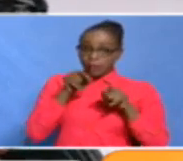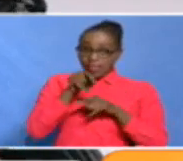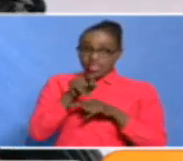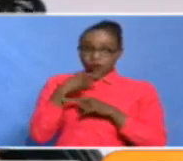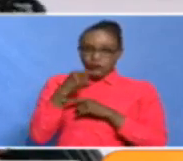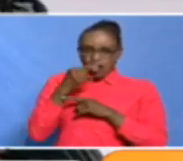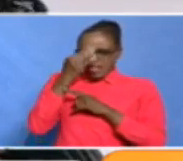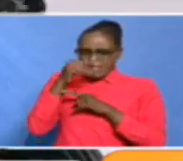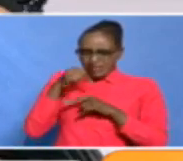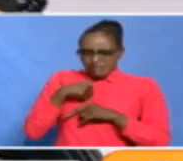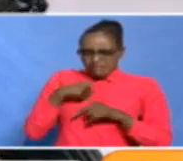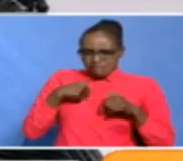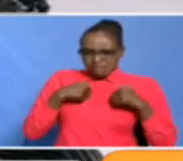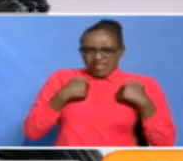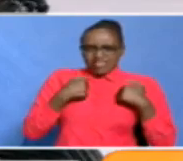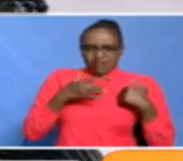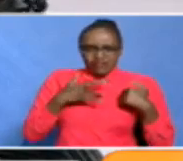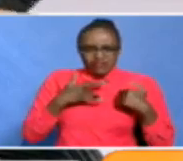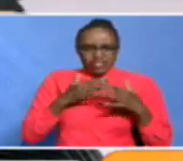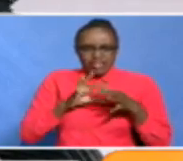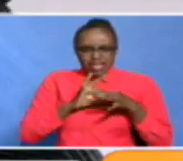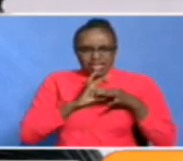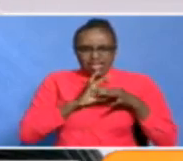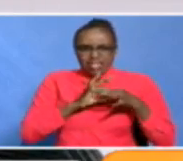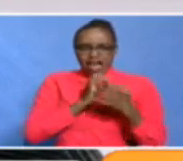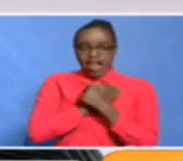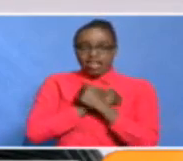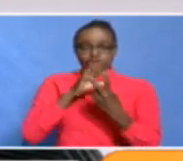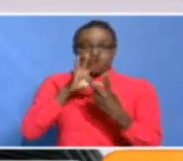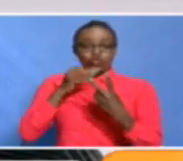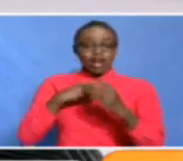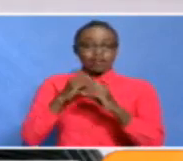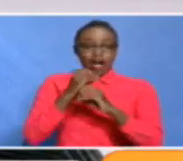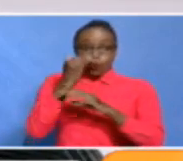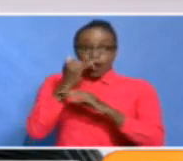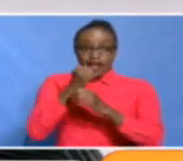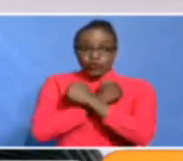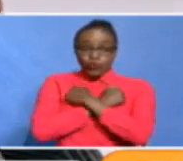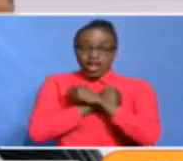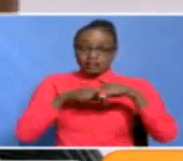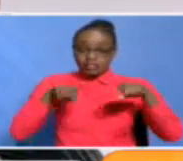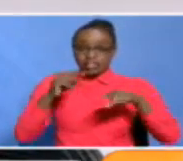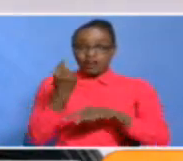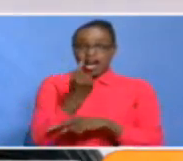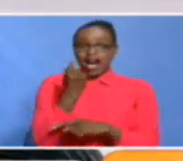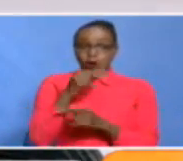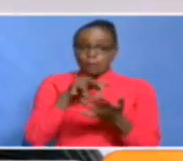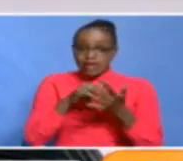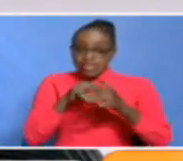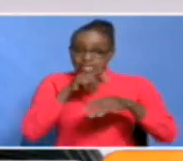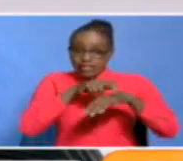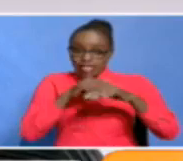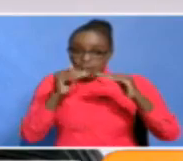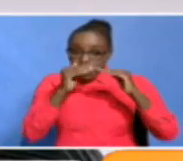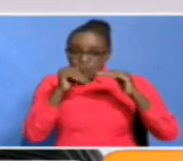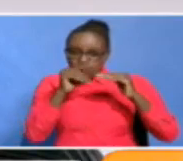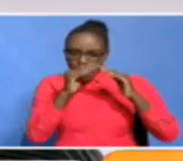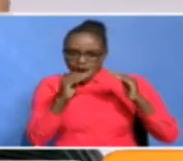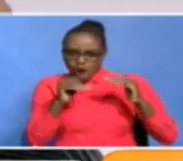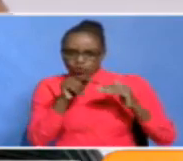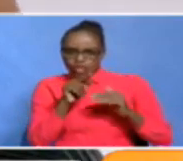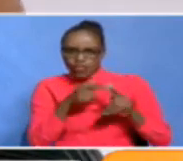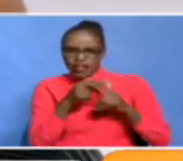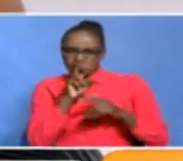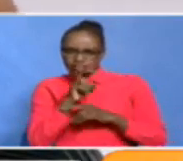ndio niliyempenda, sasa nitafanyaje? Huna alternative, maana ulikuwa umempenda yule. Kwa hivyo hata ukifika pale ndani ya nyumba alafu ujione